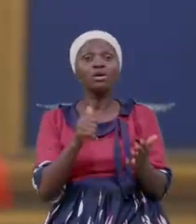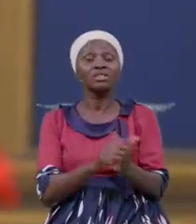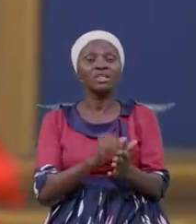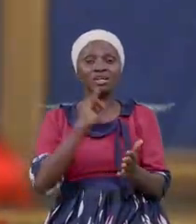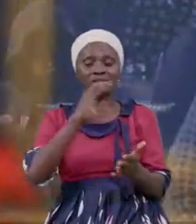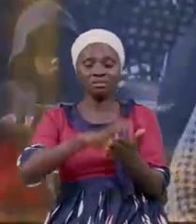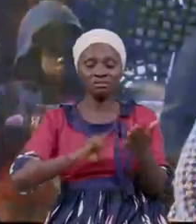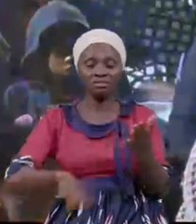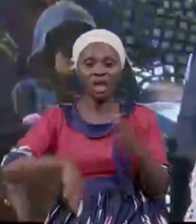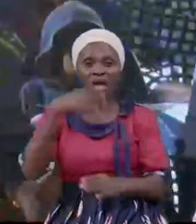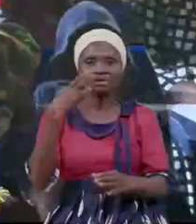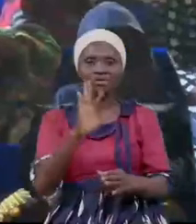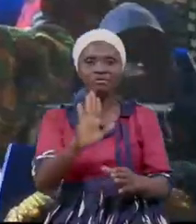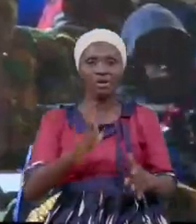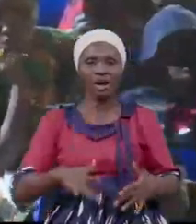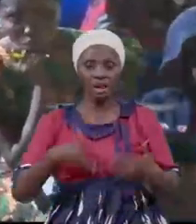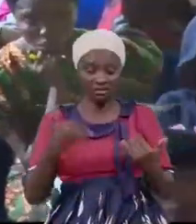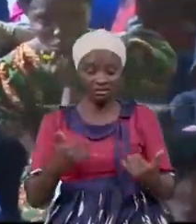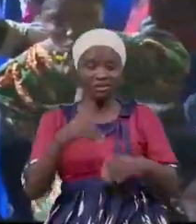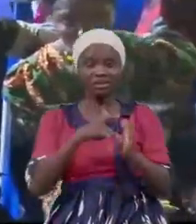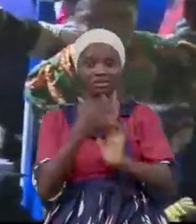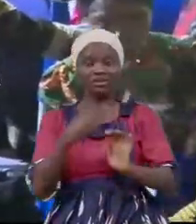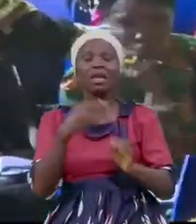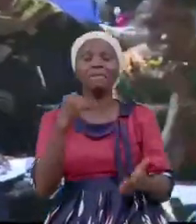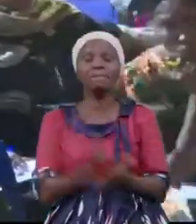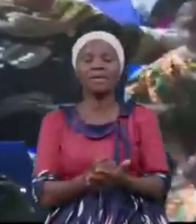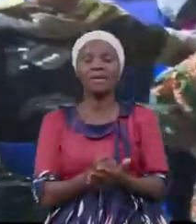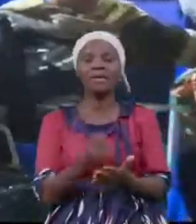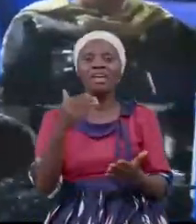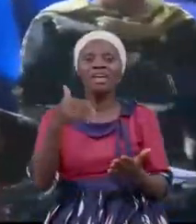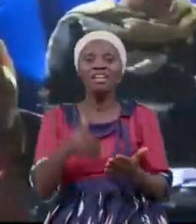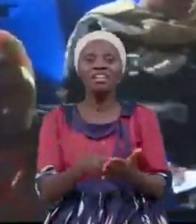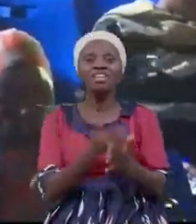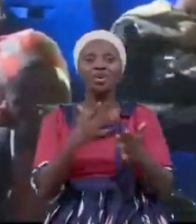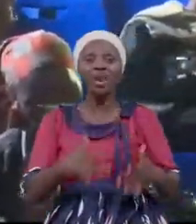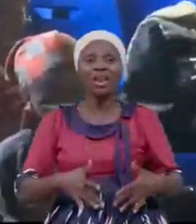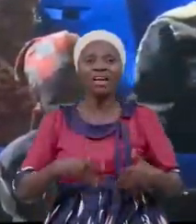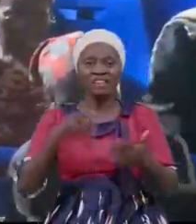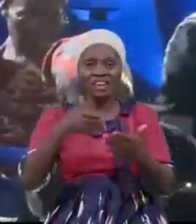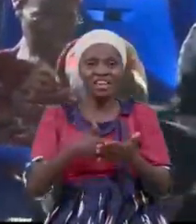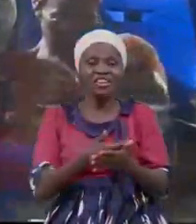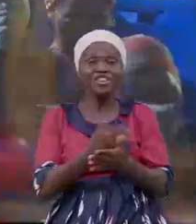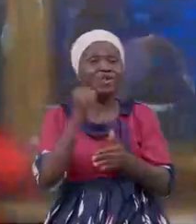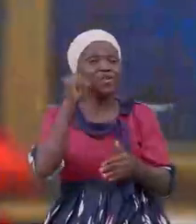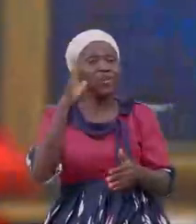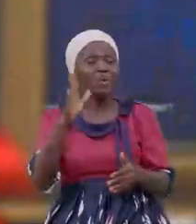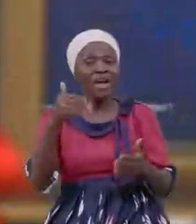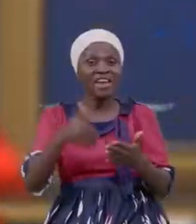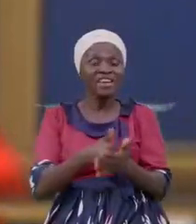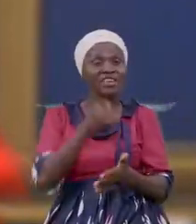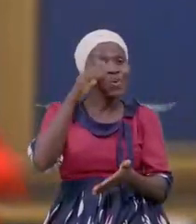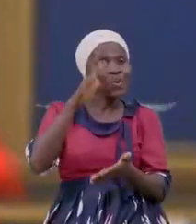côté hors de ta vie une nouvelle vie une nouvelle femme une